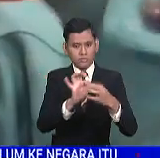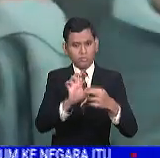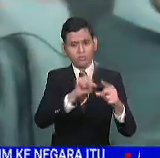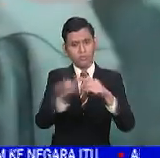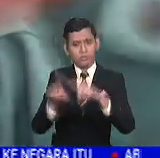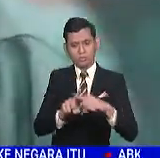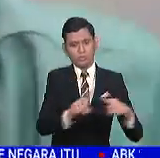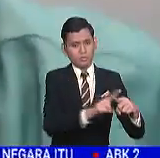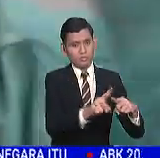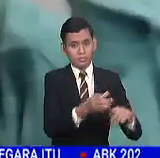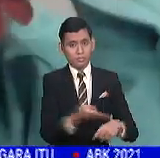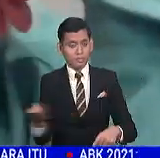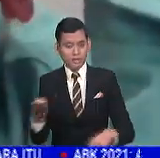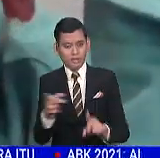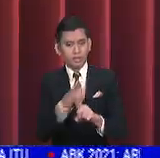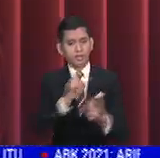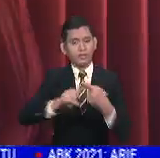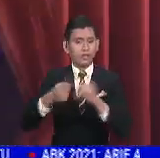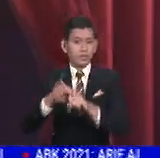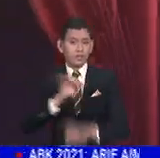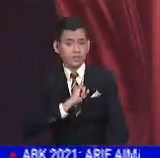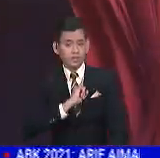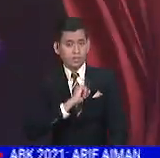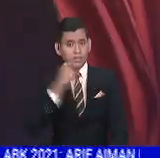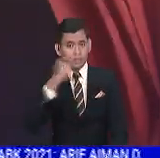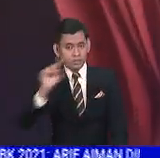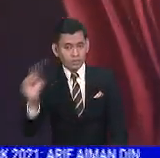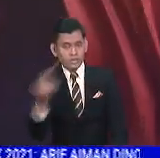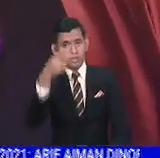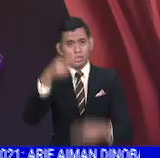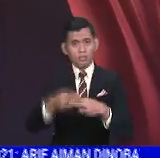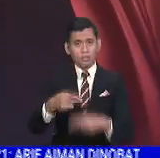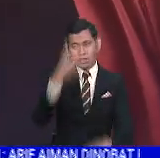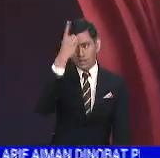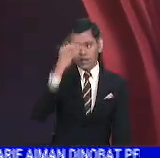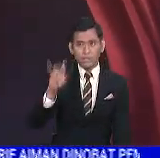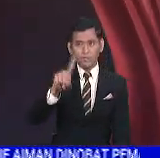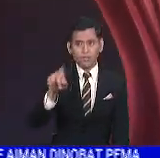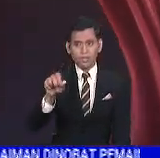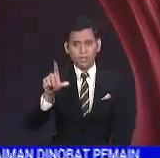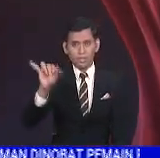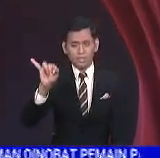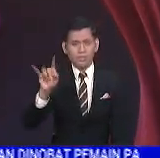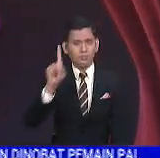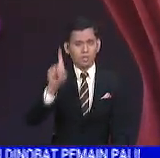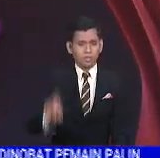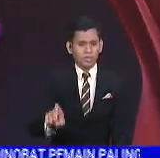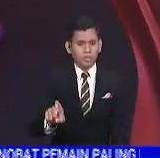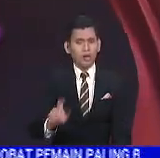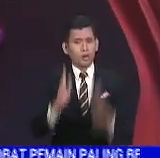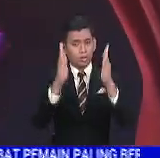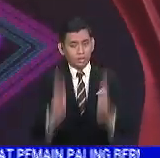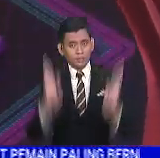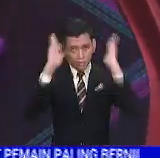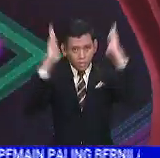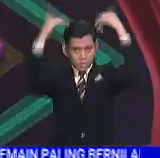cerita kawan-kawan saya. Sebut sahaja nama Datuk Fazli, pasti ramai terbayangkan beliau sebagai seorang chef